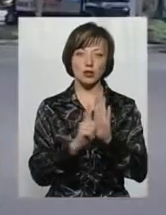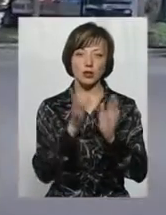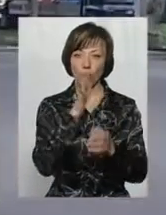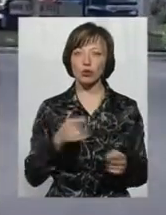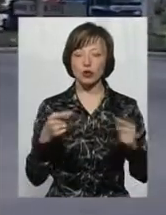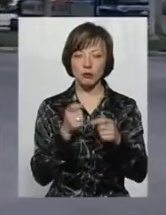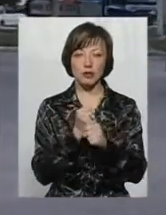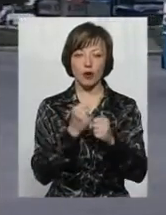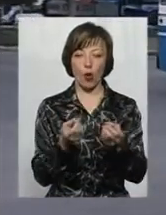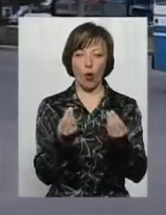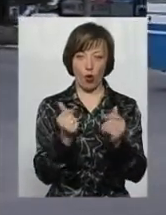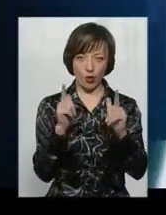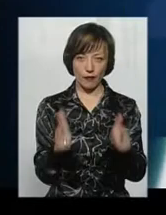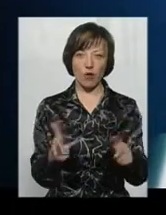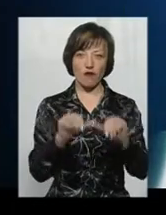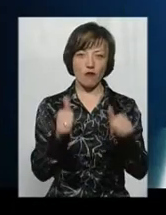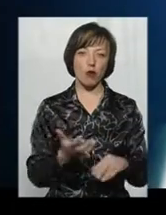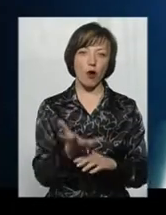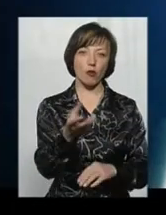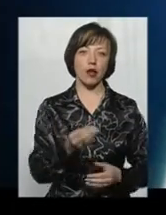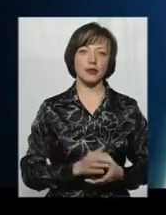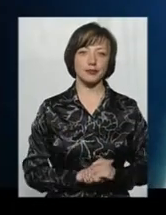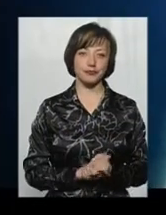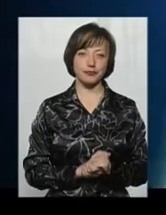Одночасно діятиме готівкова форма оплати.